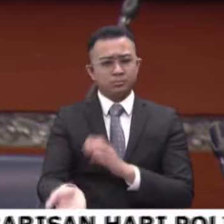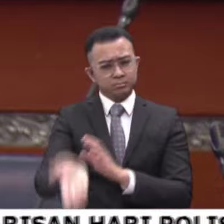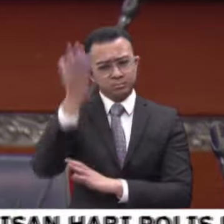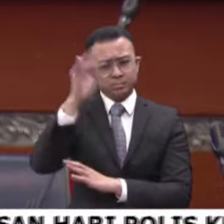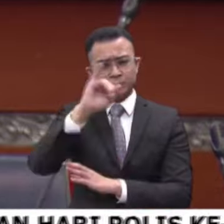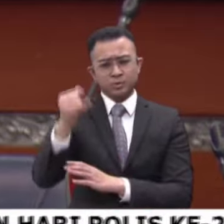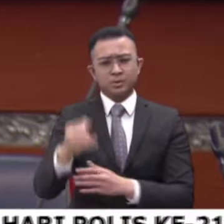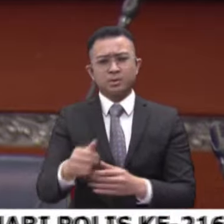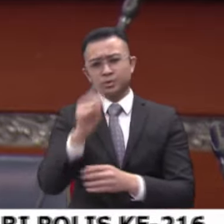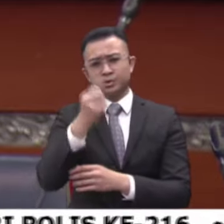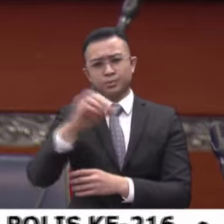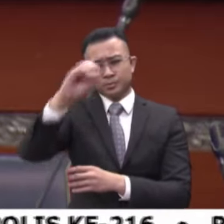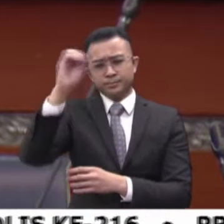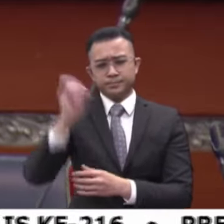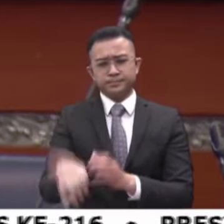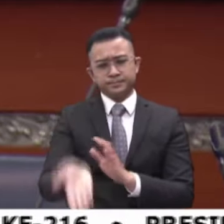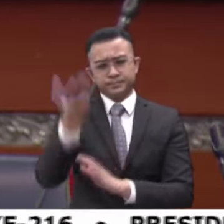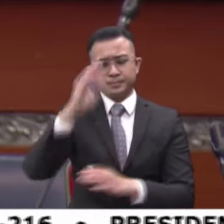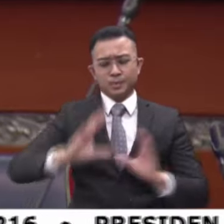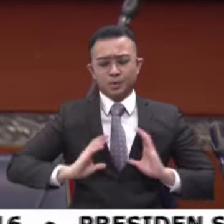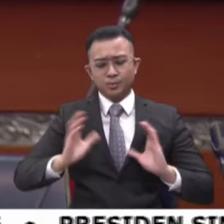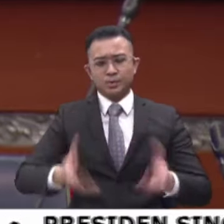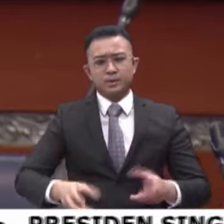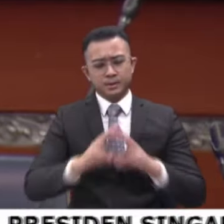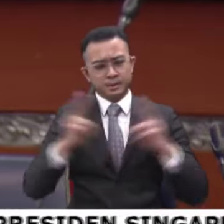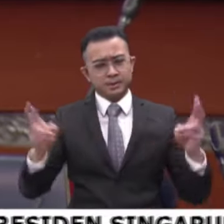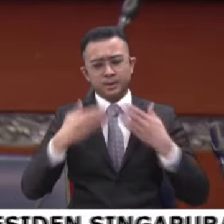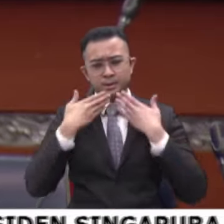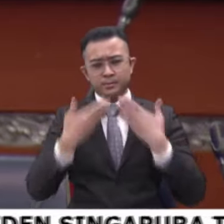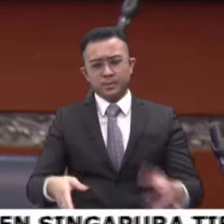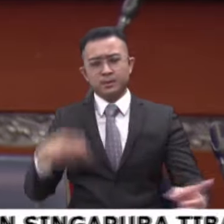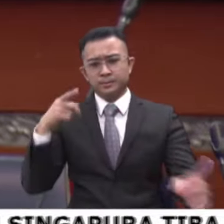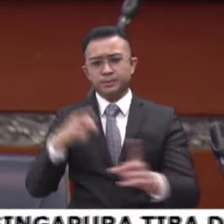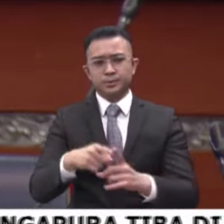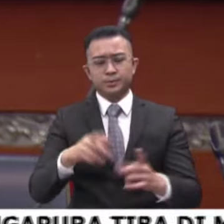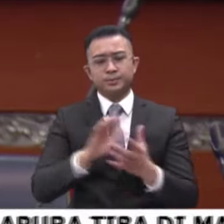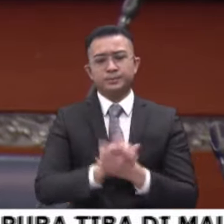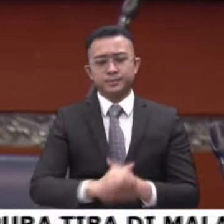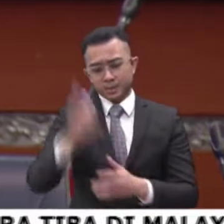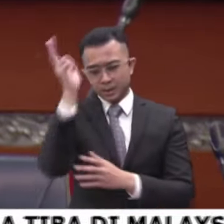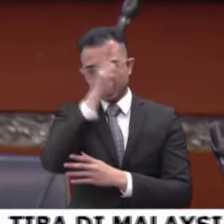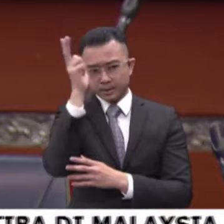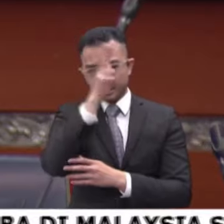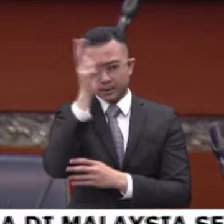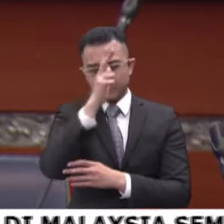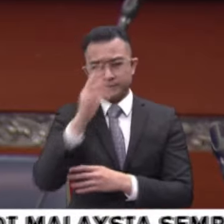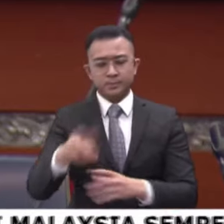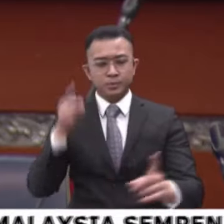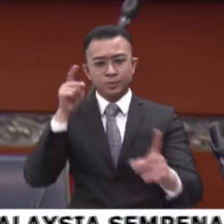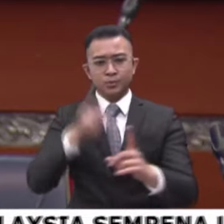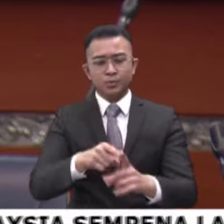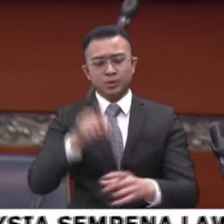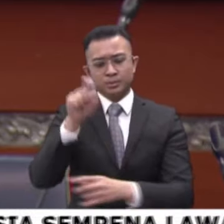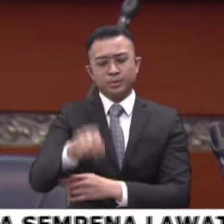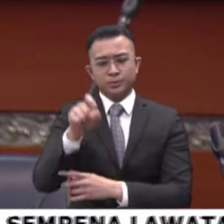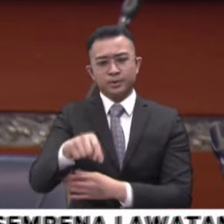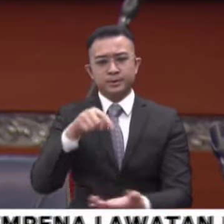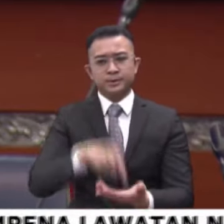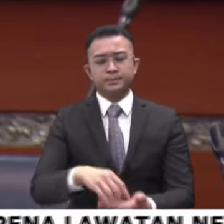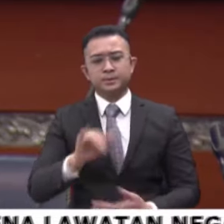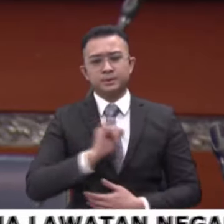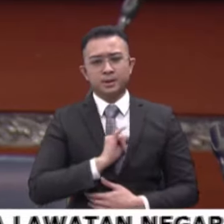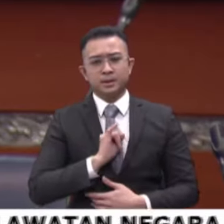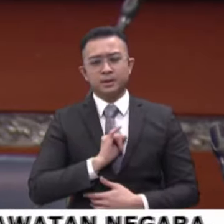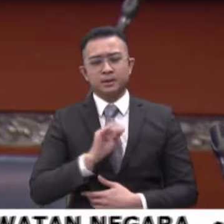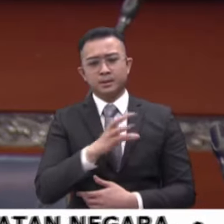kali ganda. Saya rasa ini menunjukkan komitmen yang sangat baik daripada pihak kerajaan terhadap keperluan ini.